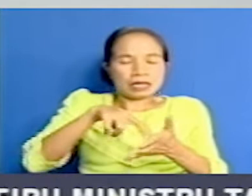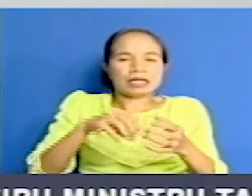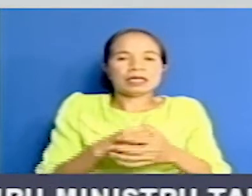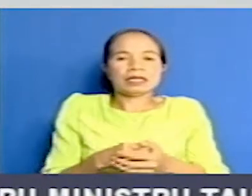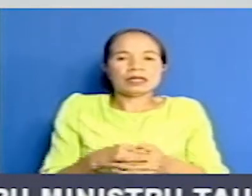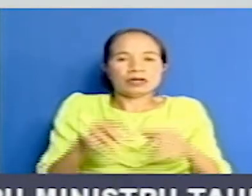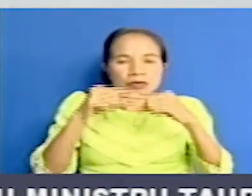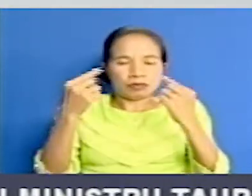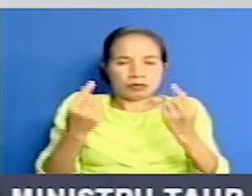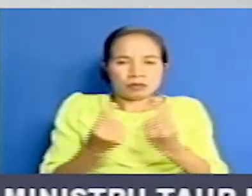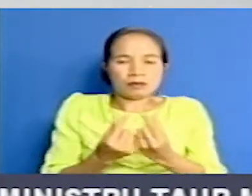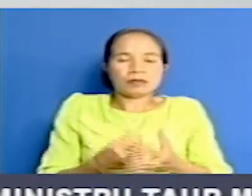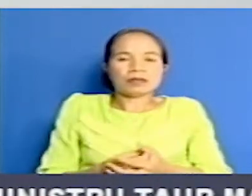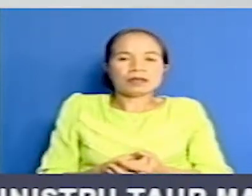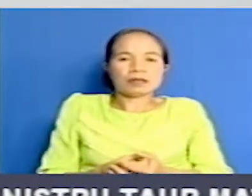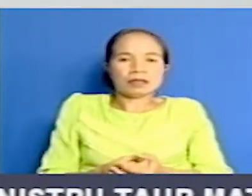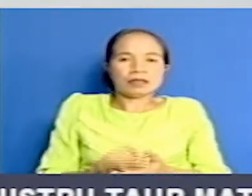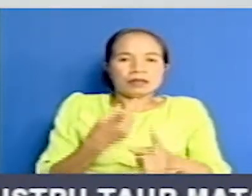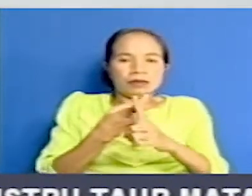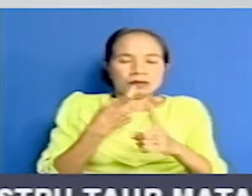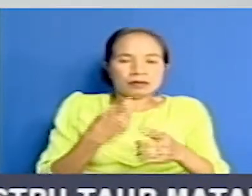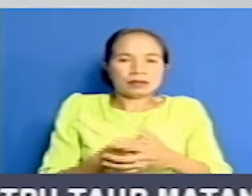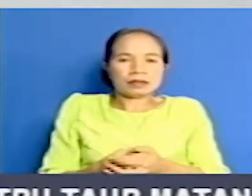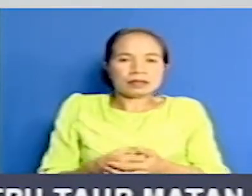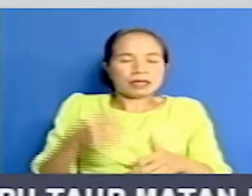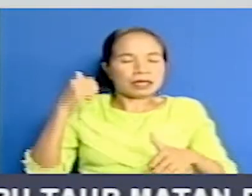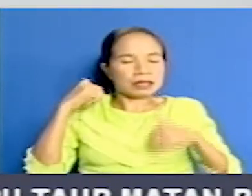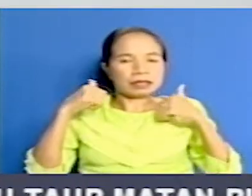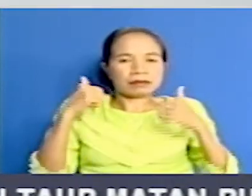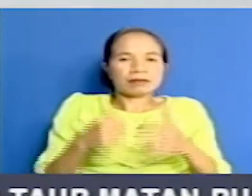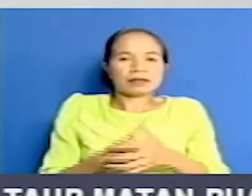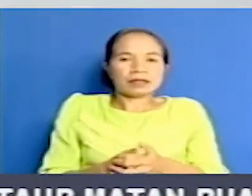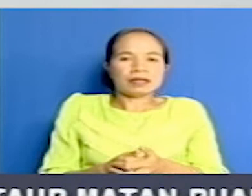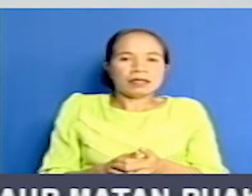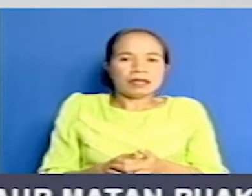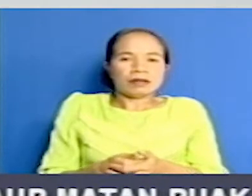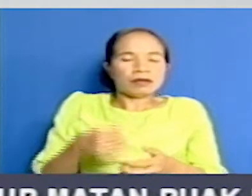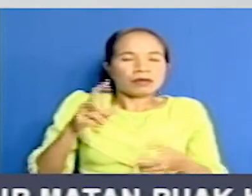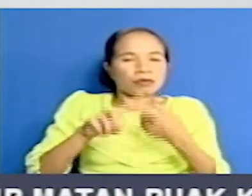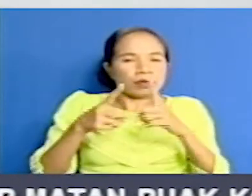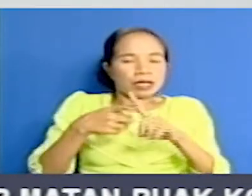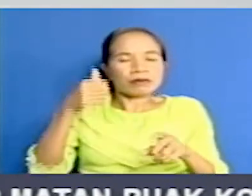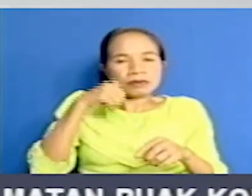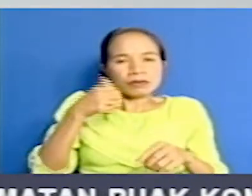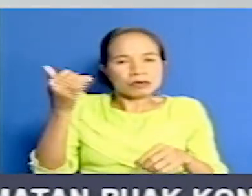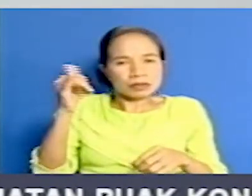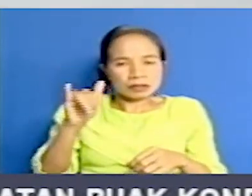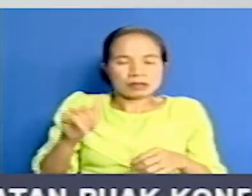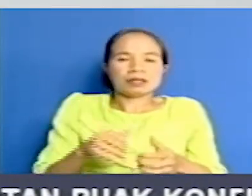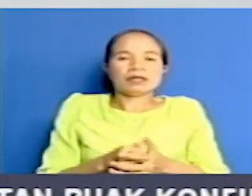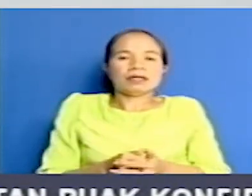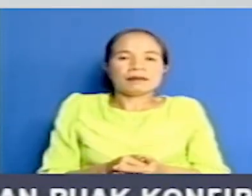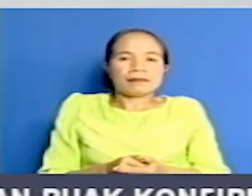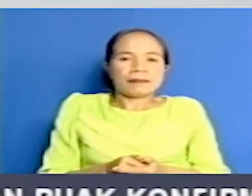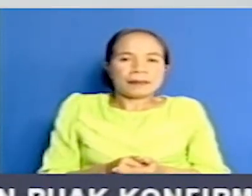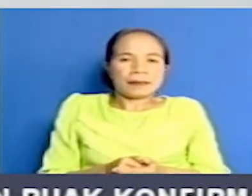kali kami udah oman, entah mau sih dan eh, kami kalau banyak sih dari, hanya kita malu sih lah, udah kita lagi sebelumnya udah kita malu sih lah,